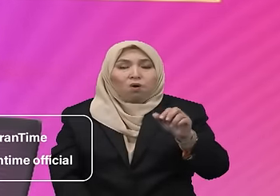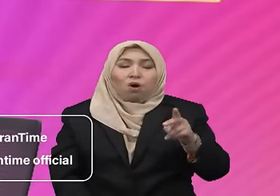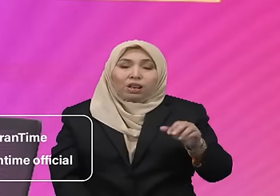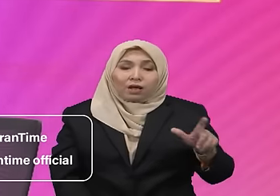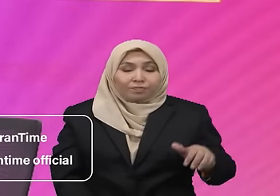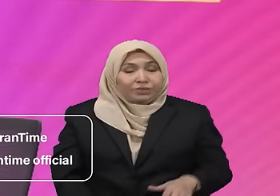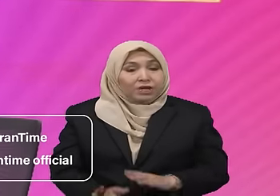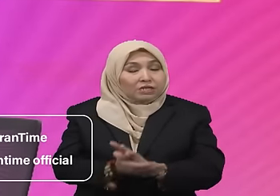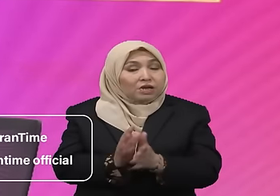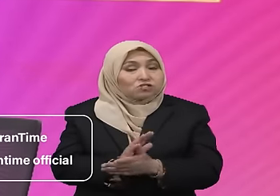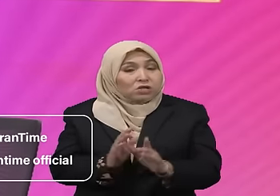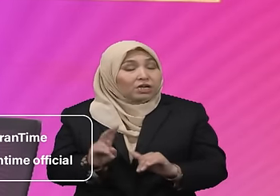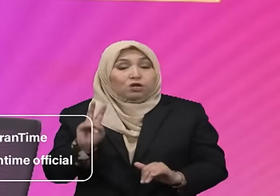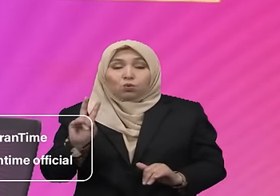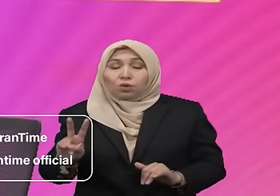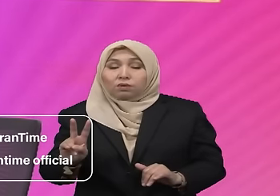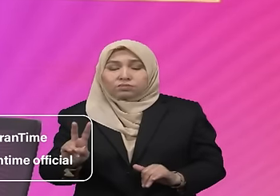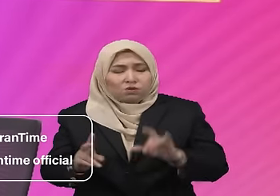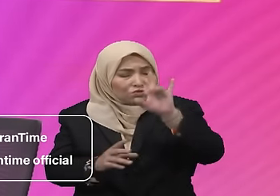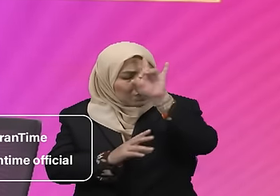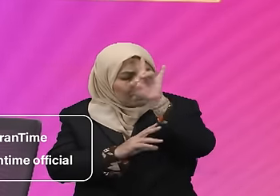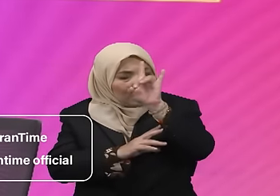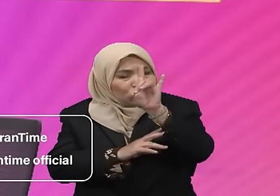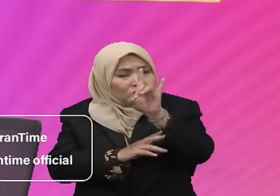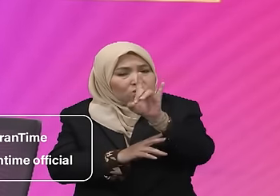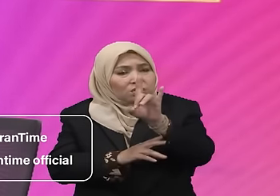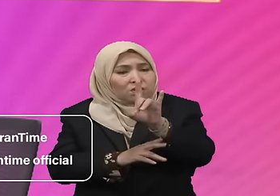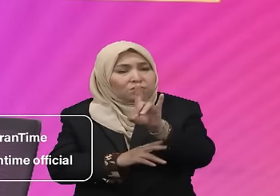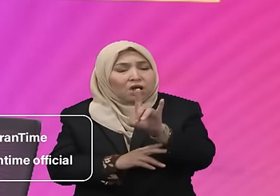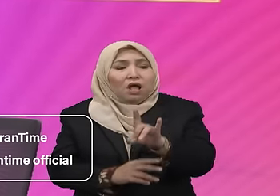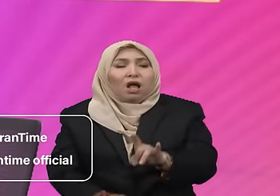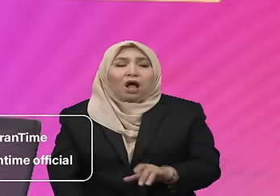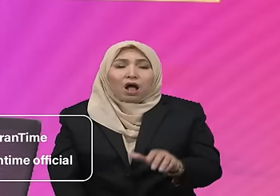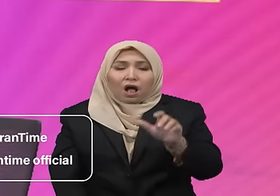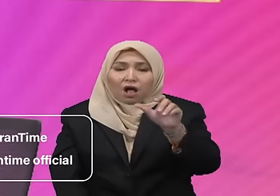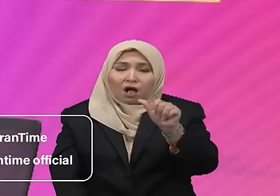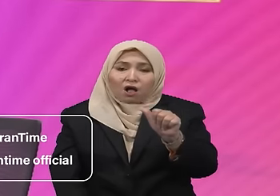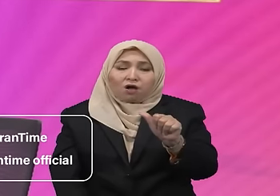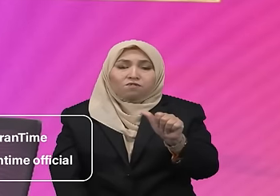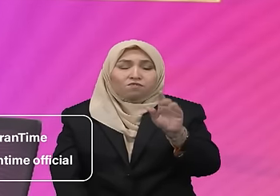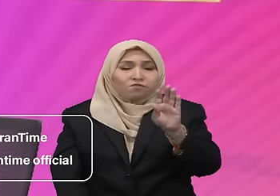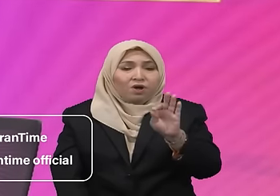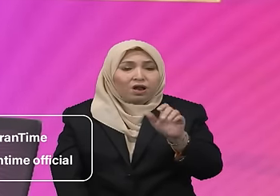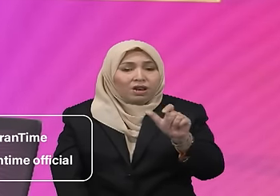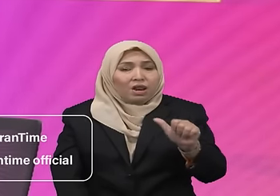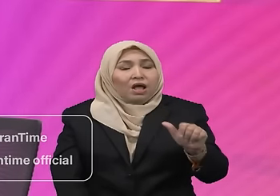Baik, kemudian yang kedua, auzubillahi minasyaitanirrajim. Afala qala